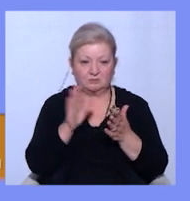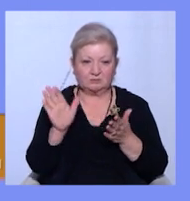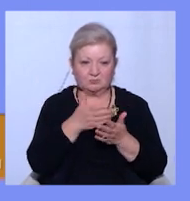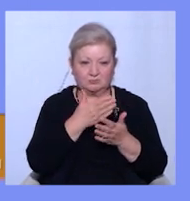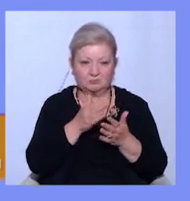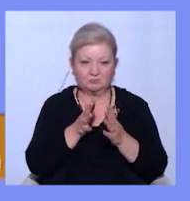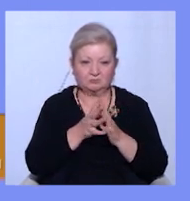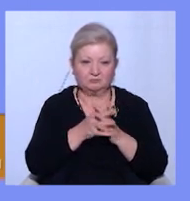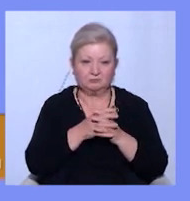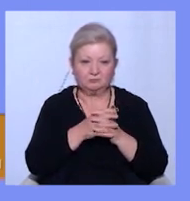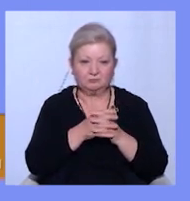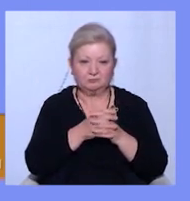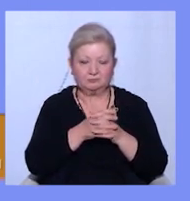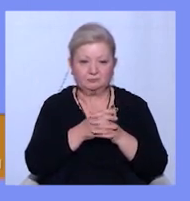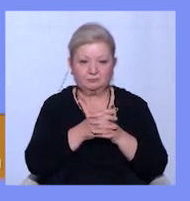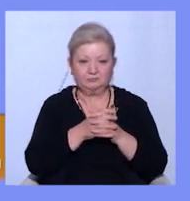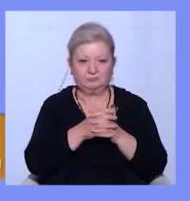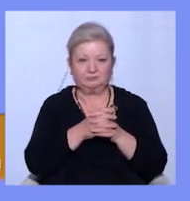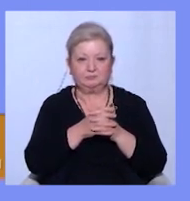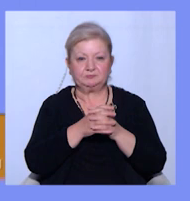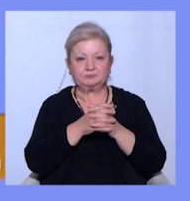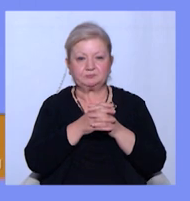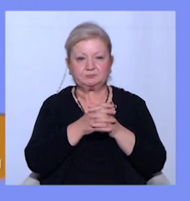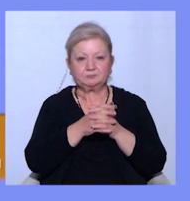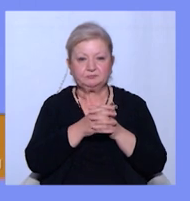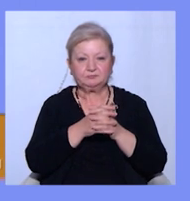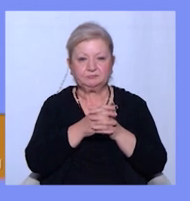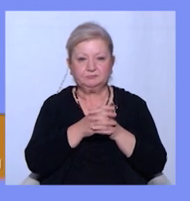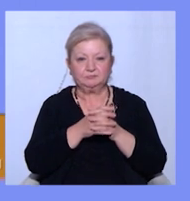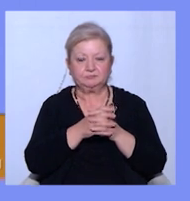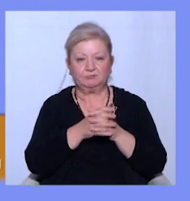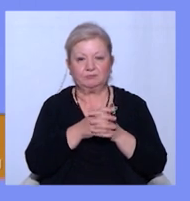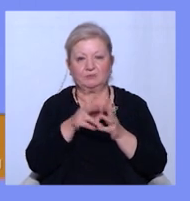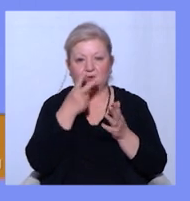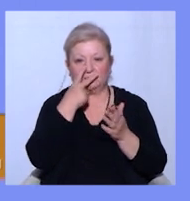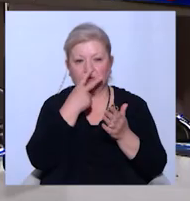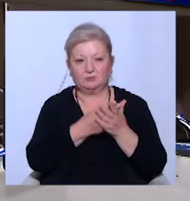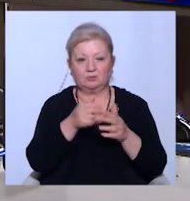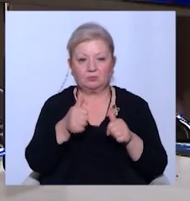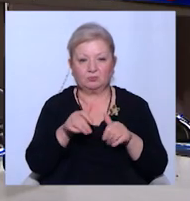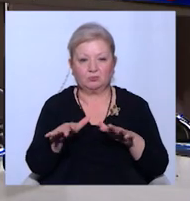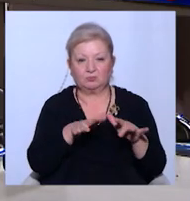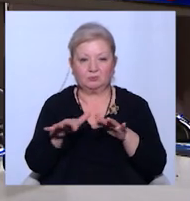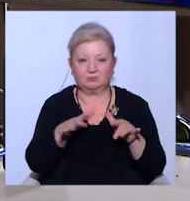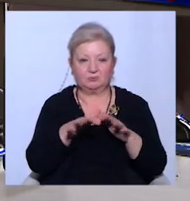ტყვია. აი, როდესაც ჰაერის წინააღმდეგობა იმოქმედა, როგორც დავაკვირდეთ,